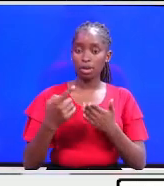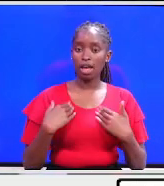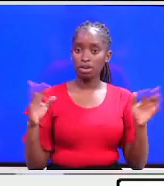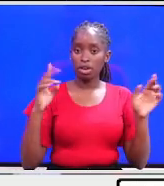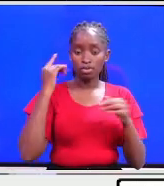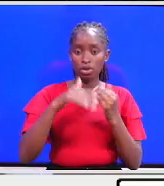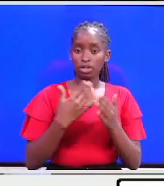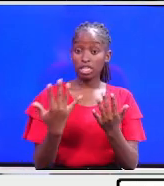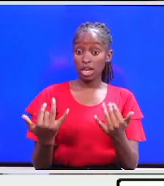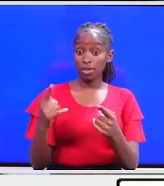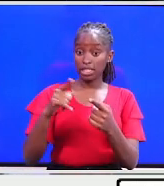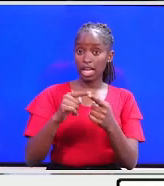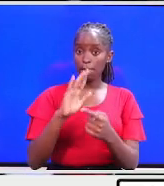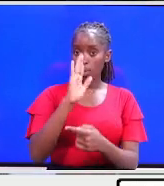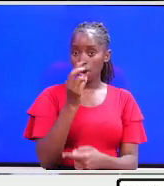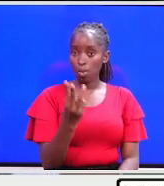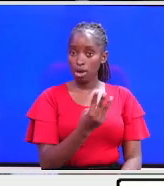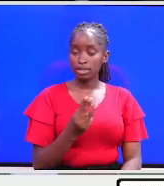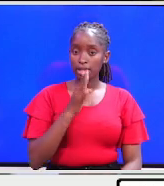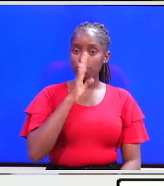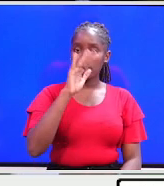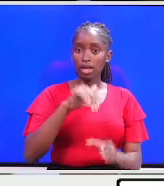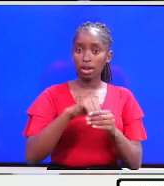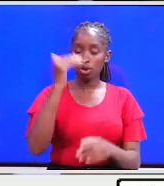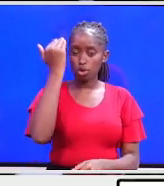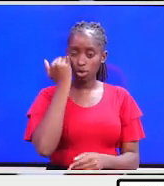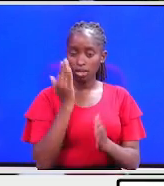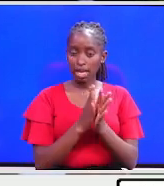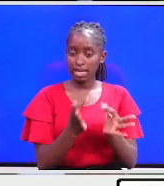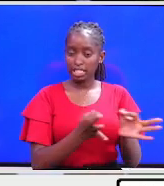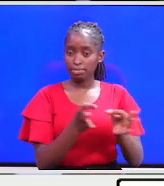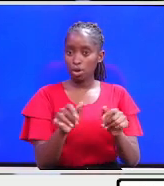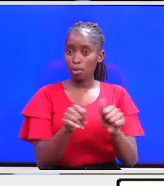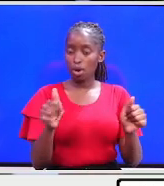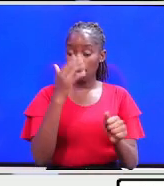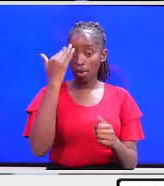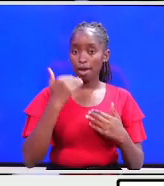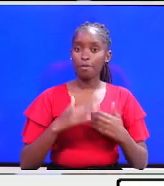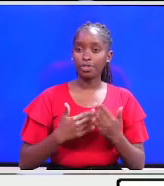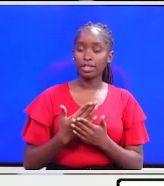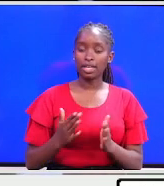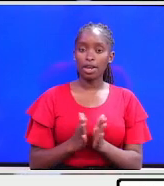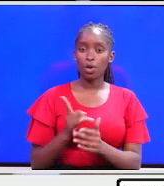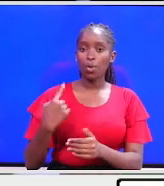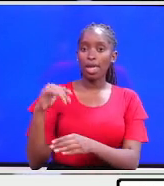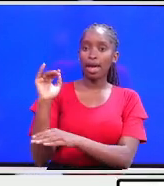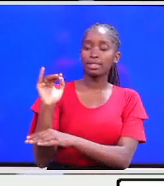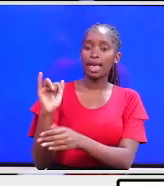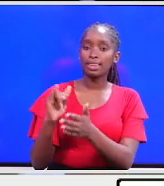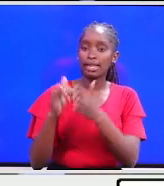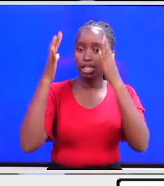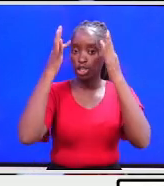siku ya Wednesday, bila shaka tutakuwa kotini na tutaeleza bayana kwa nini hawakuwa, na tutakuwa tunaomba kwamba hiyo amri ya kukamatwa